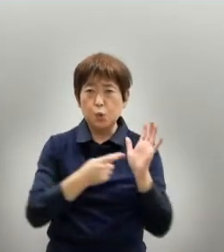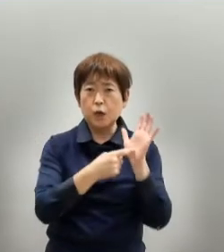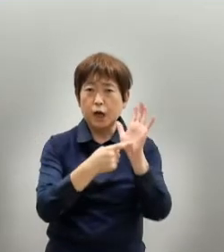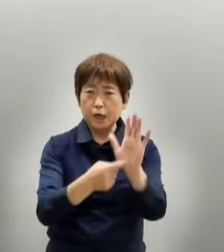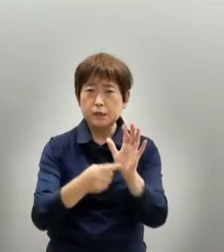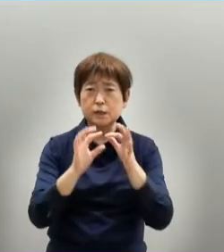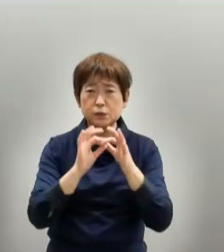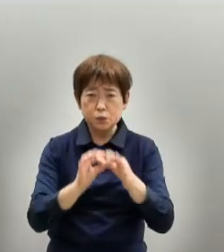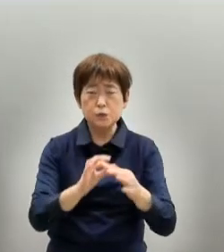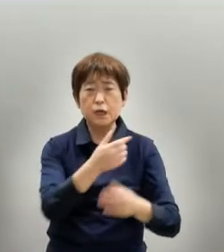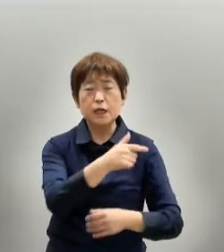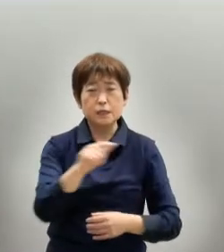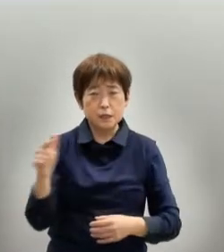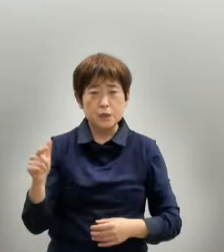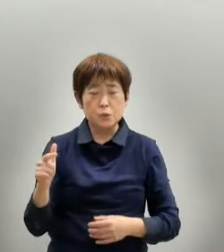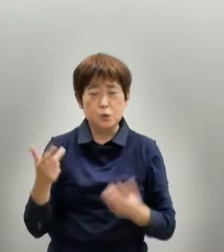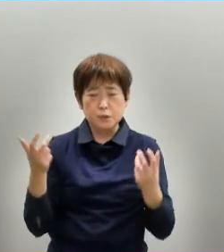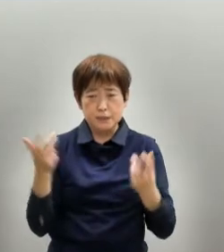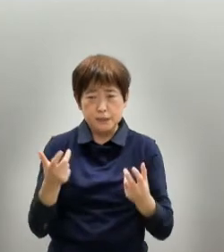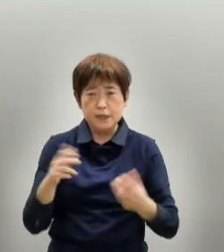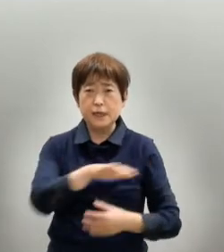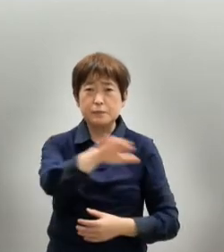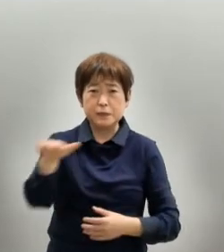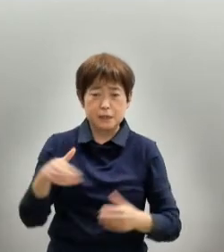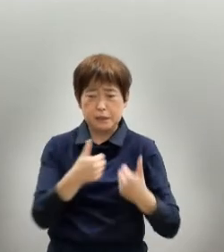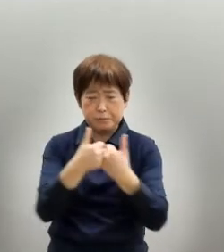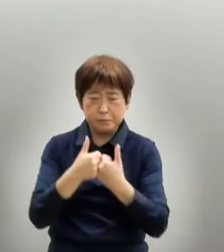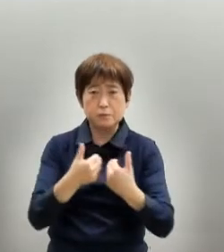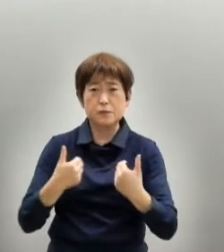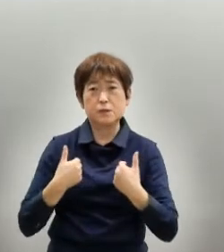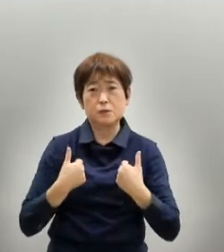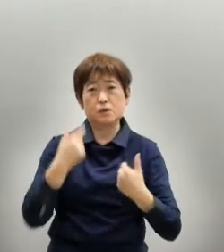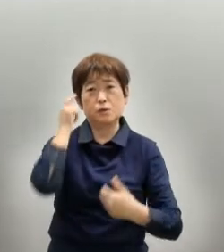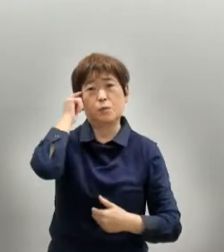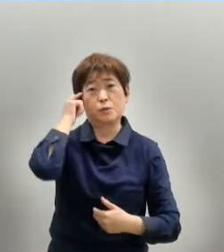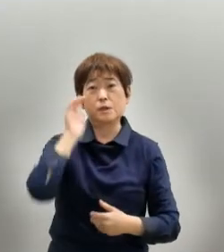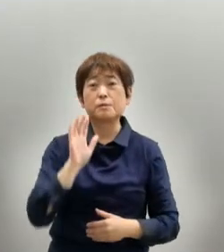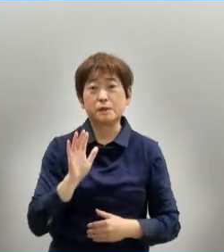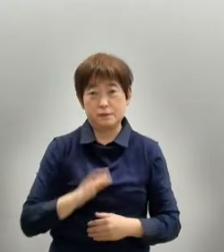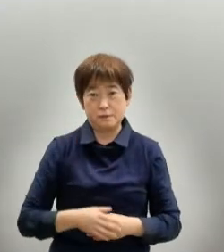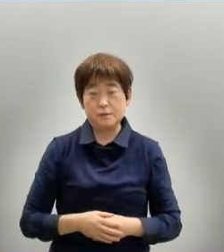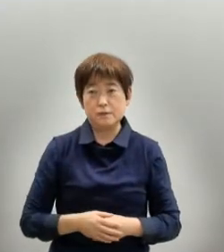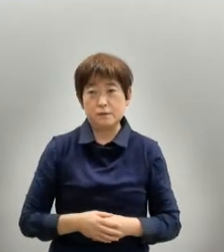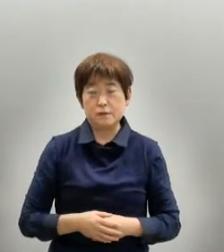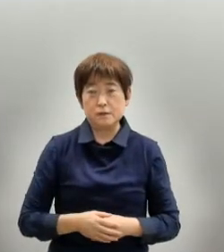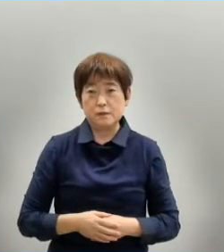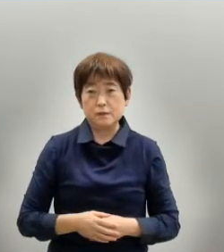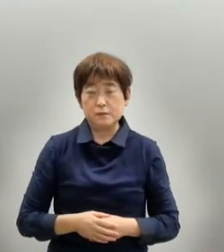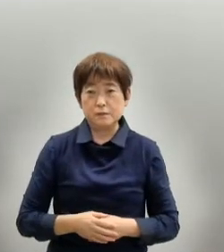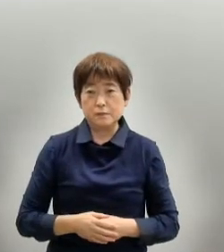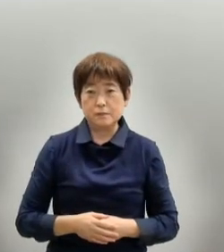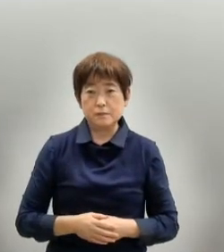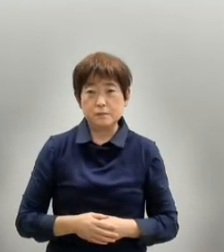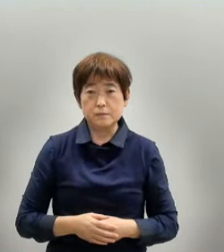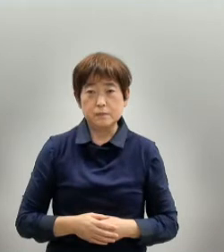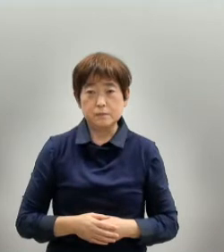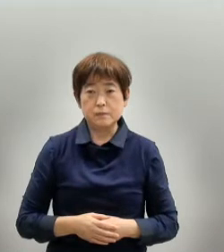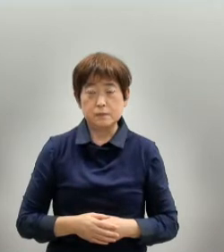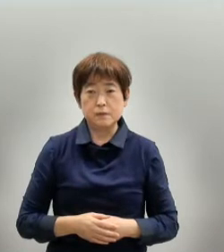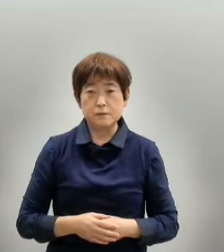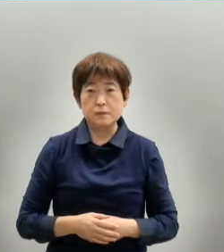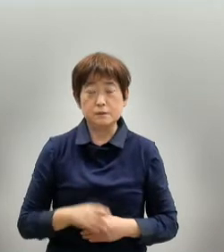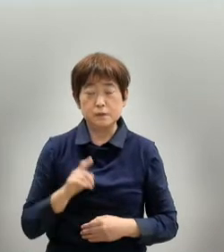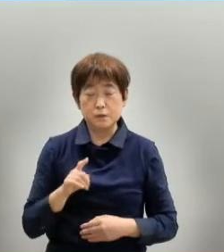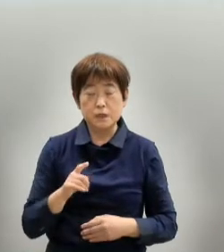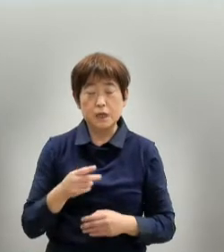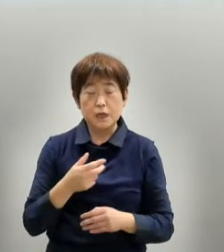ものをしっかり考えなければいけないというふうに思っております。そういうような前提で、作